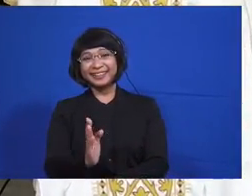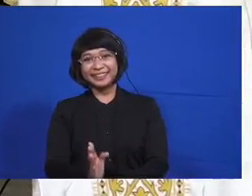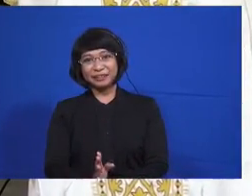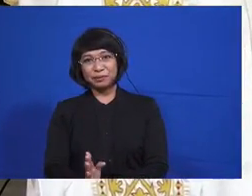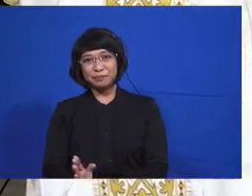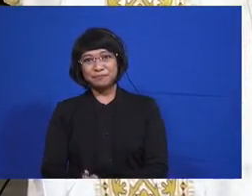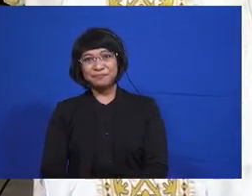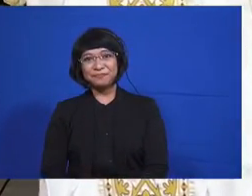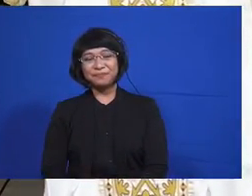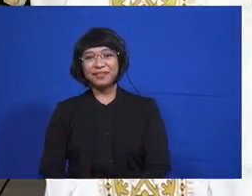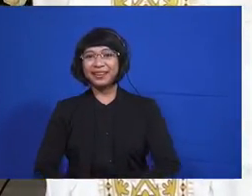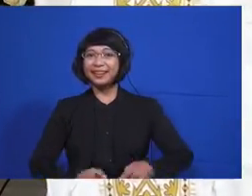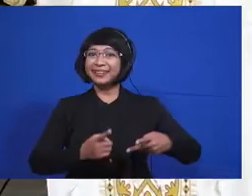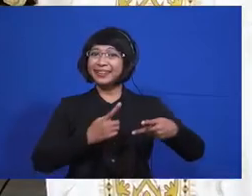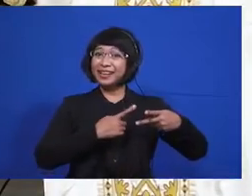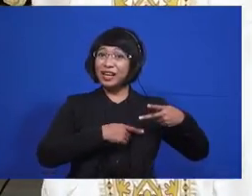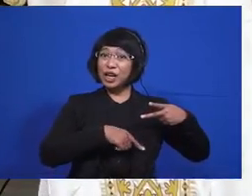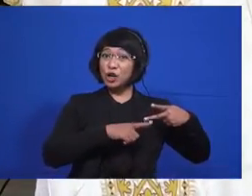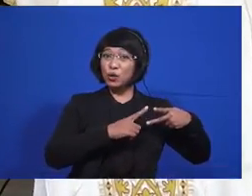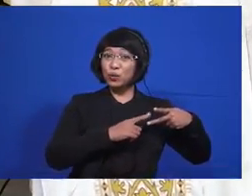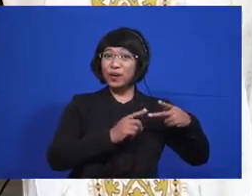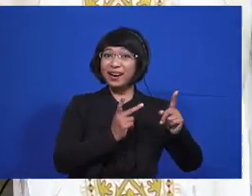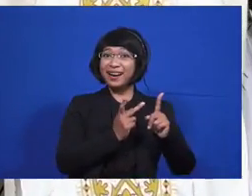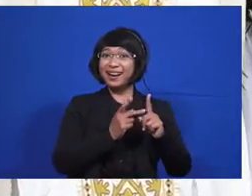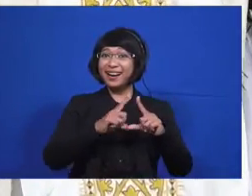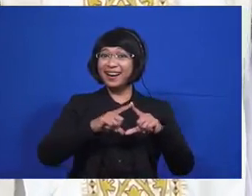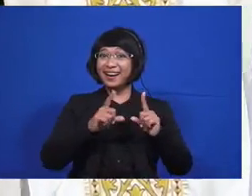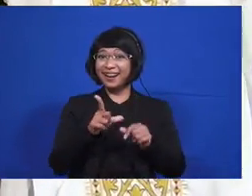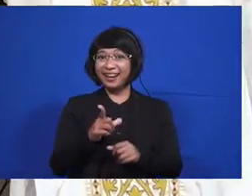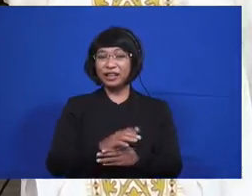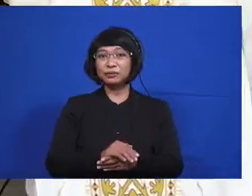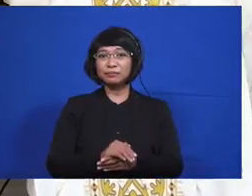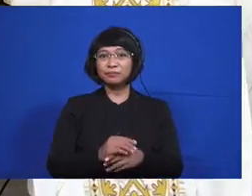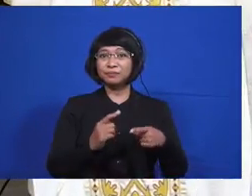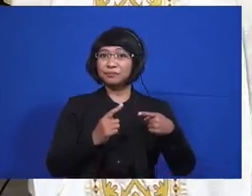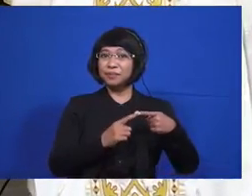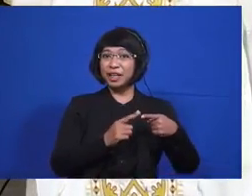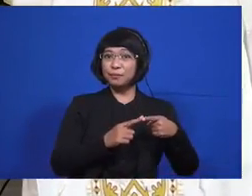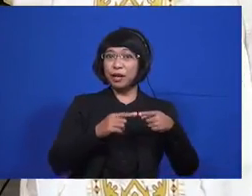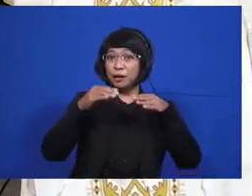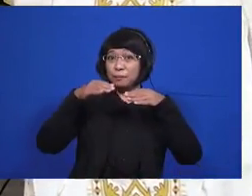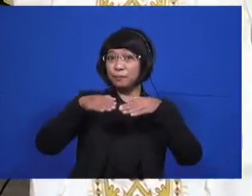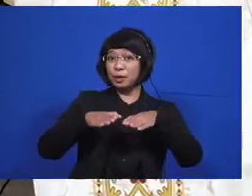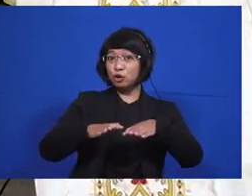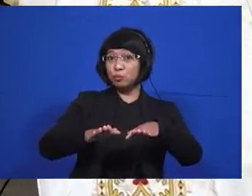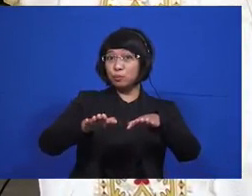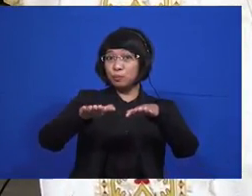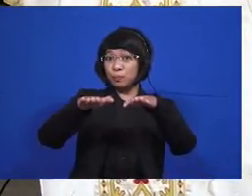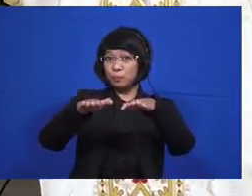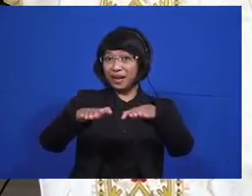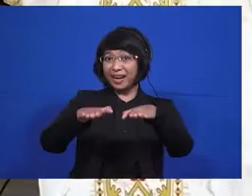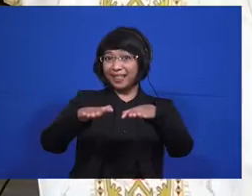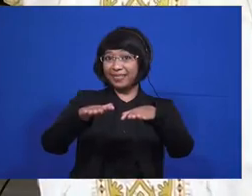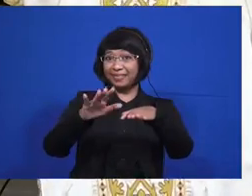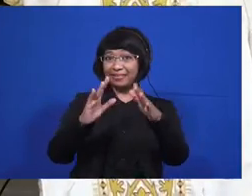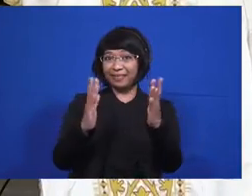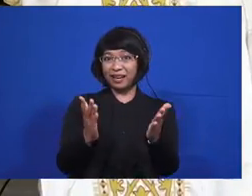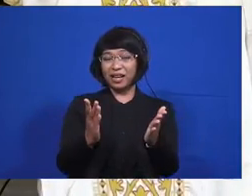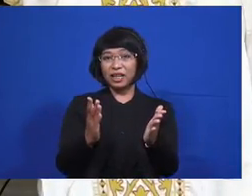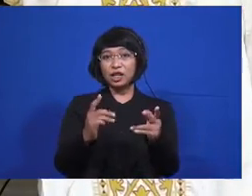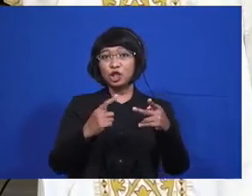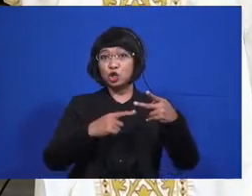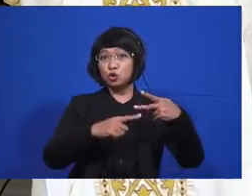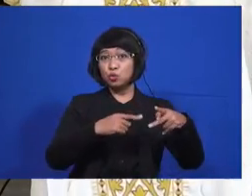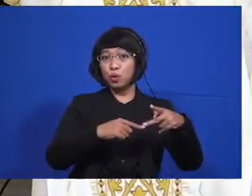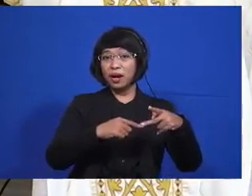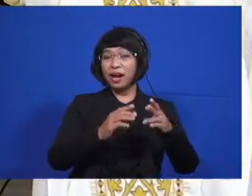terdiri atas dua hal, penumpangan tangan dan doa tahbisan.